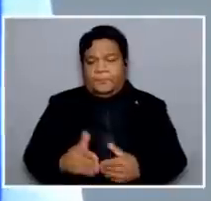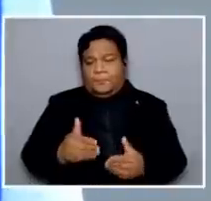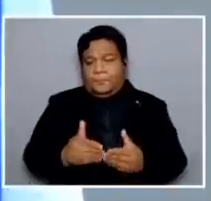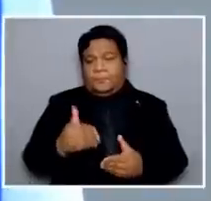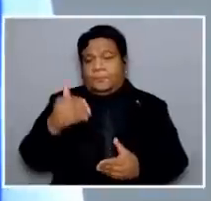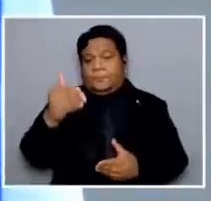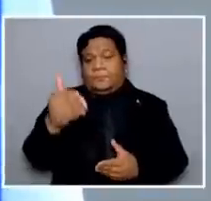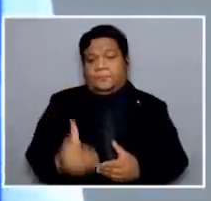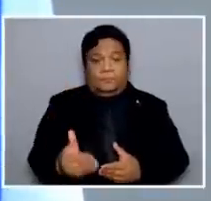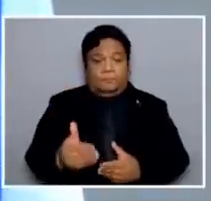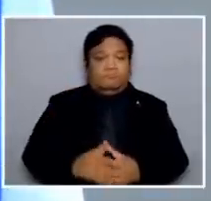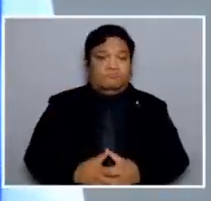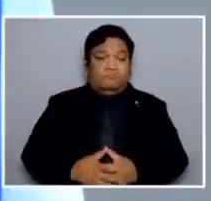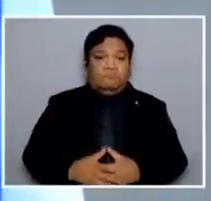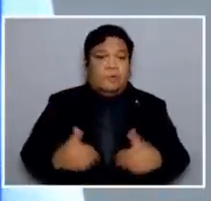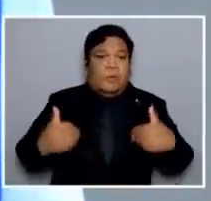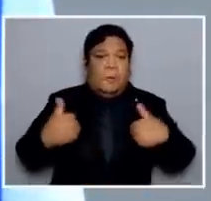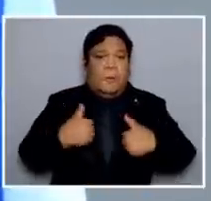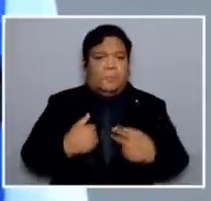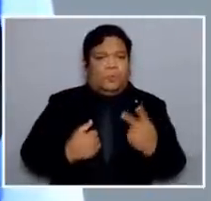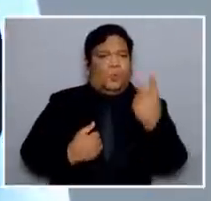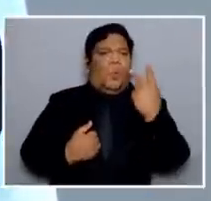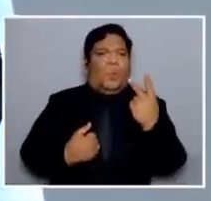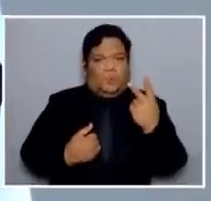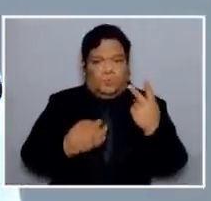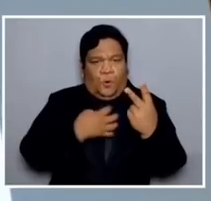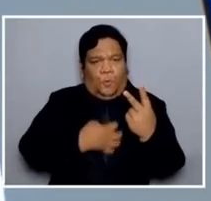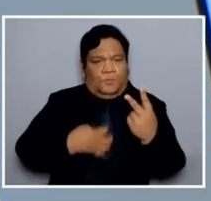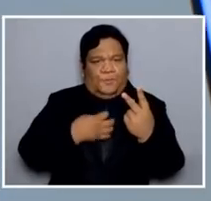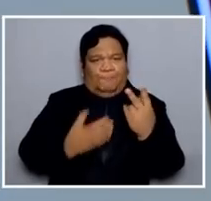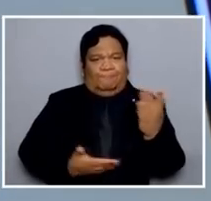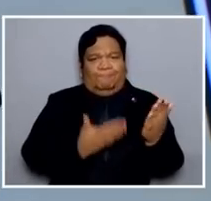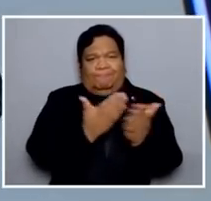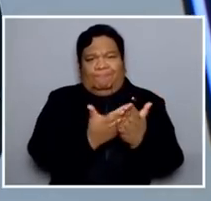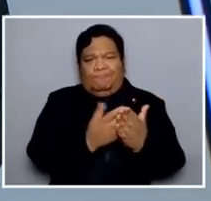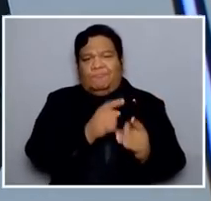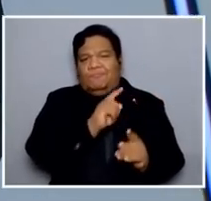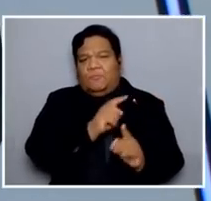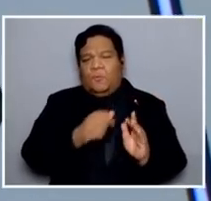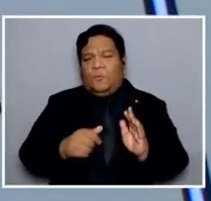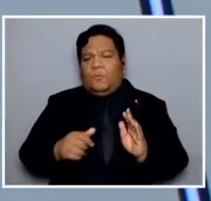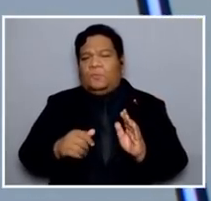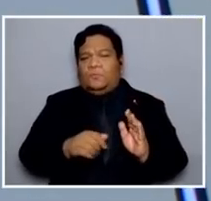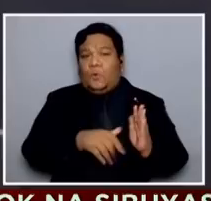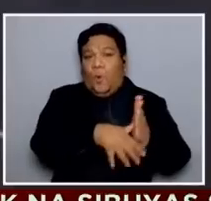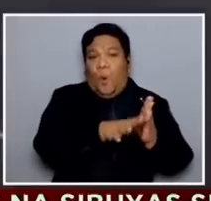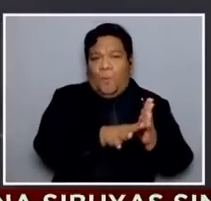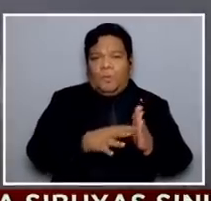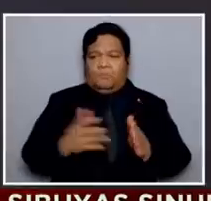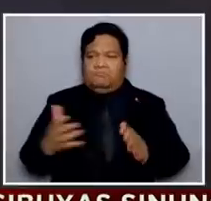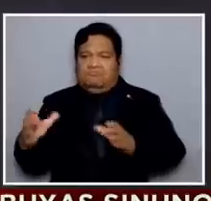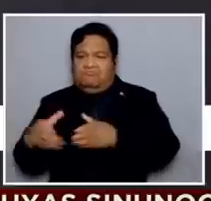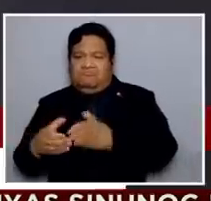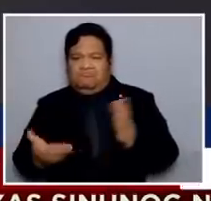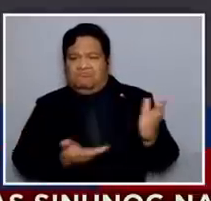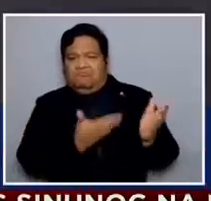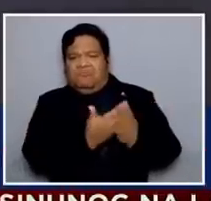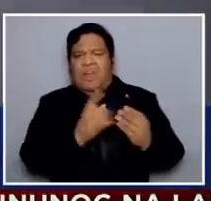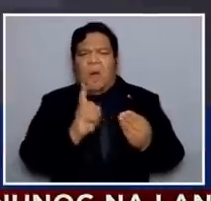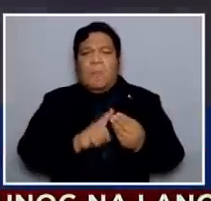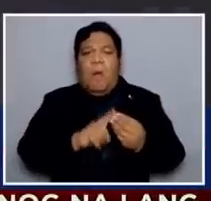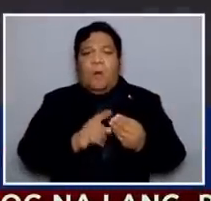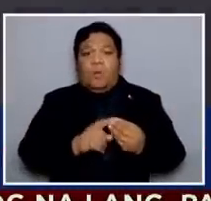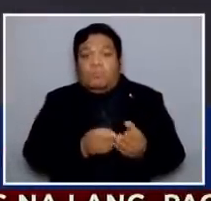Nakatanggap na ng dalawang reklamo ang Commission on Elections kaugnay ng vote buying. Ayon kay COMELEC Commissioner George Erwin